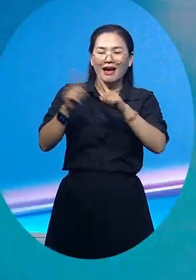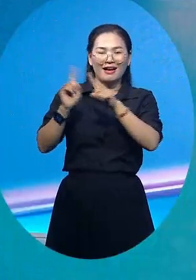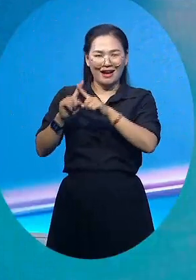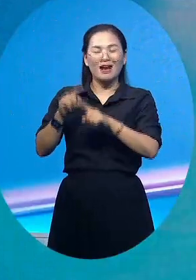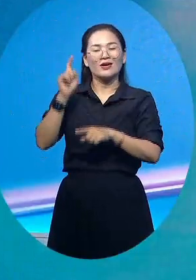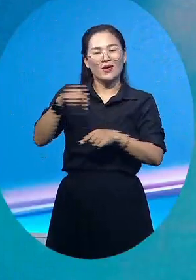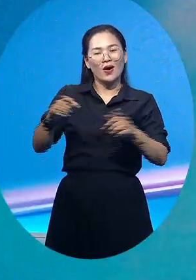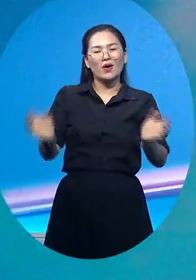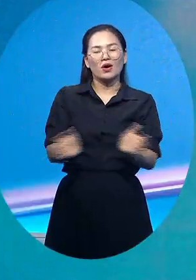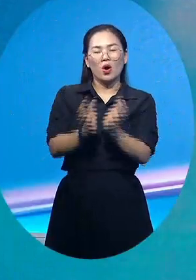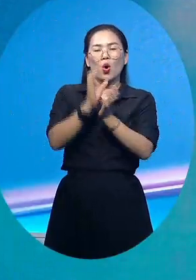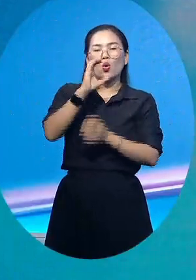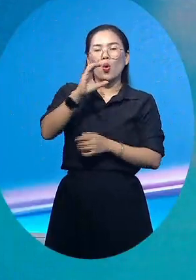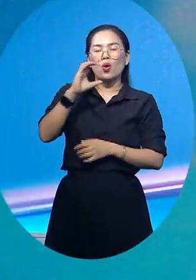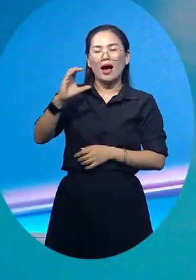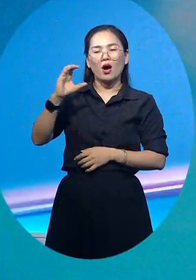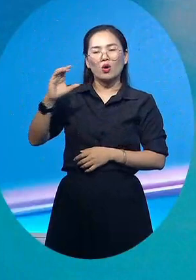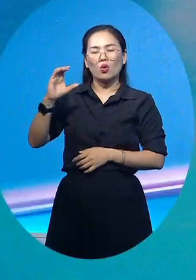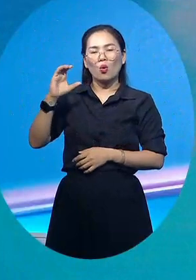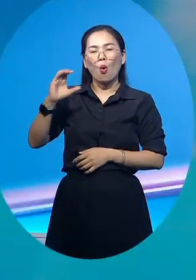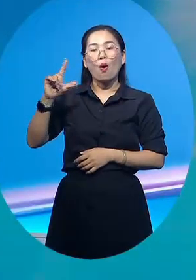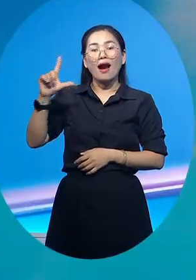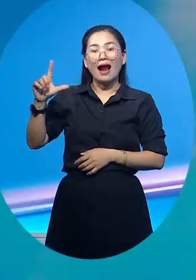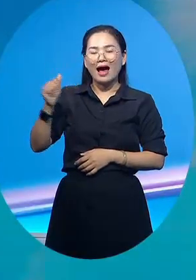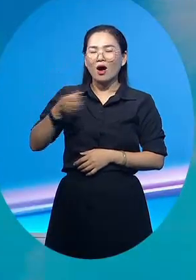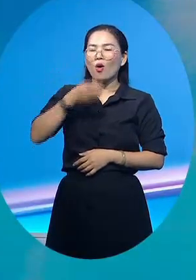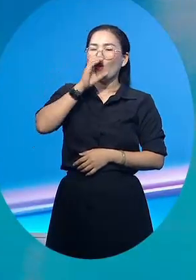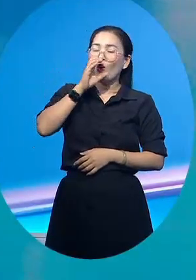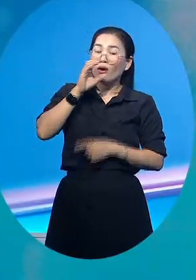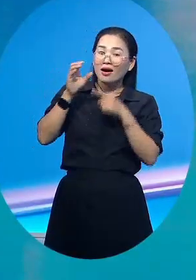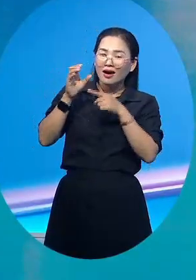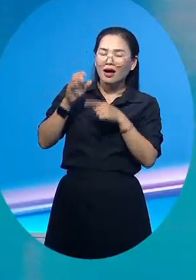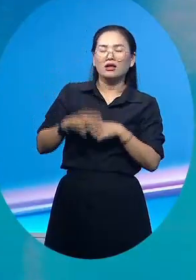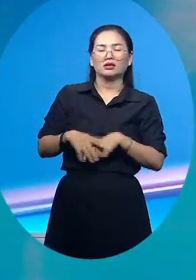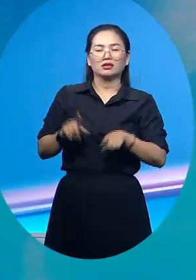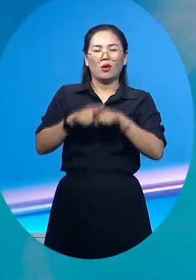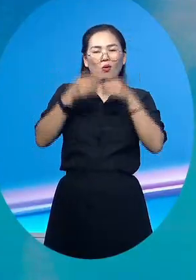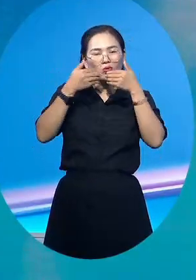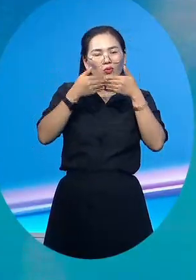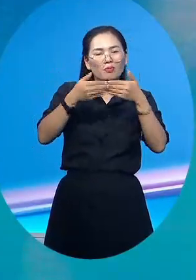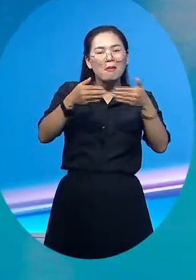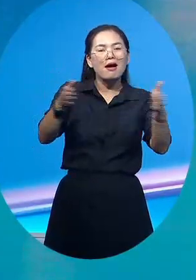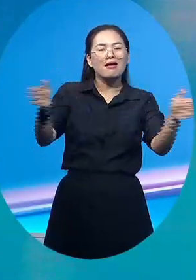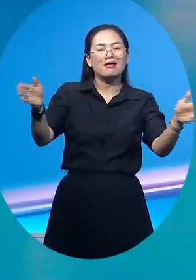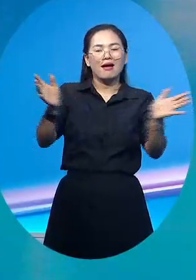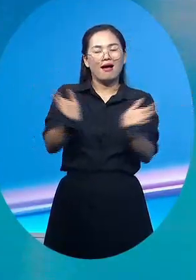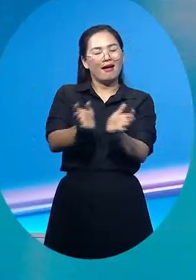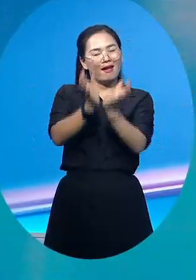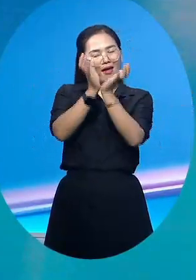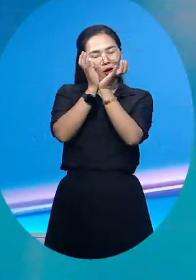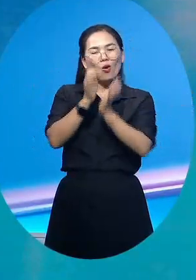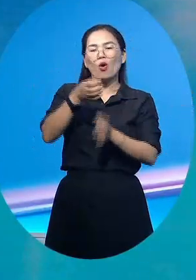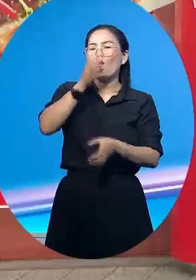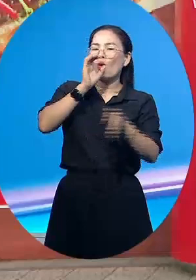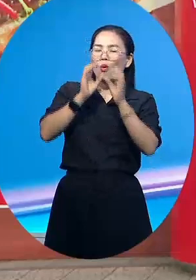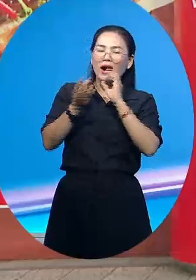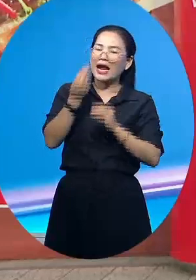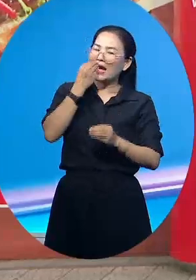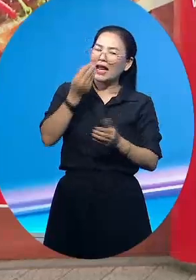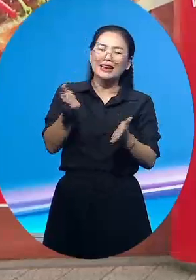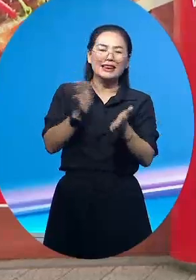khác cũng được collacula tổ chức thu hút đông đảo người dân và du khách tạo thêm không khí sôi động trong những ngày này